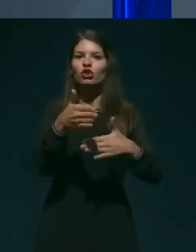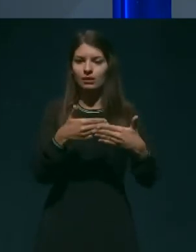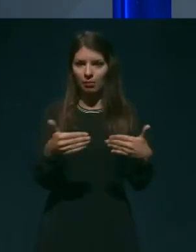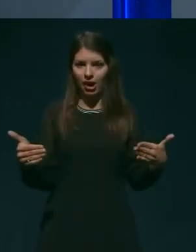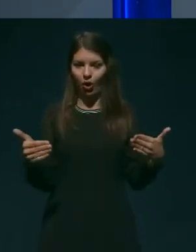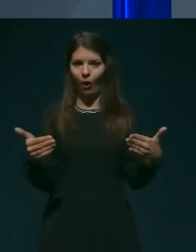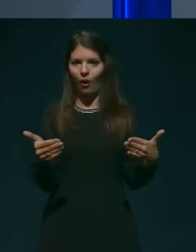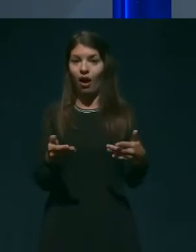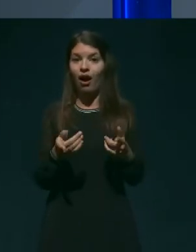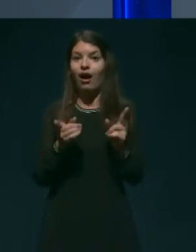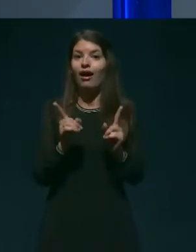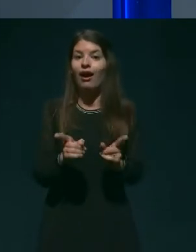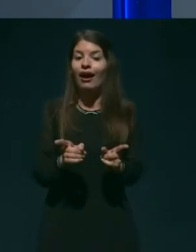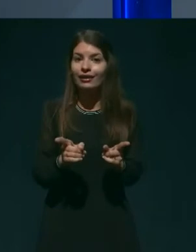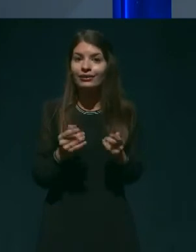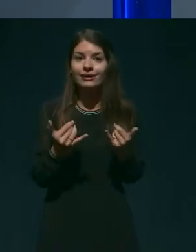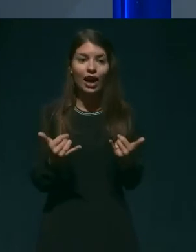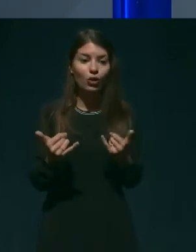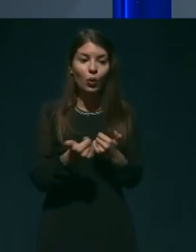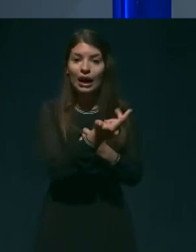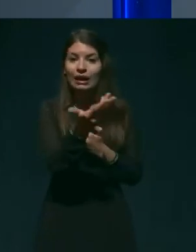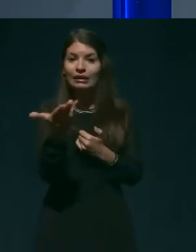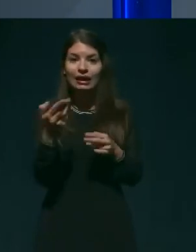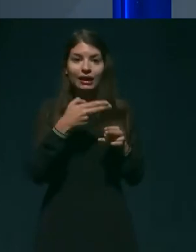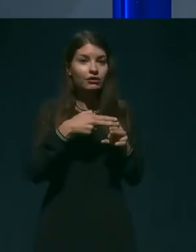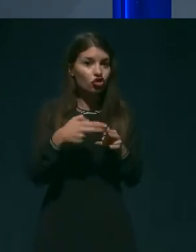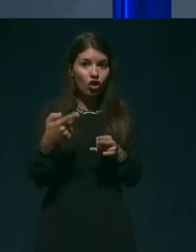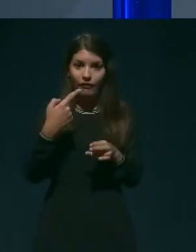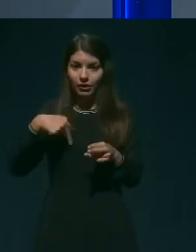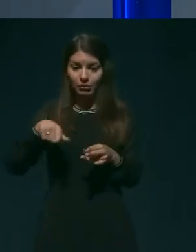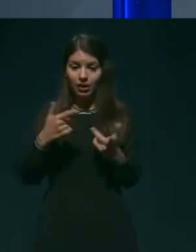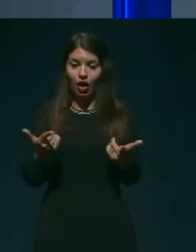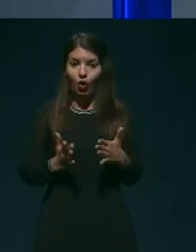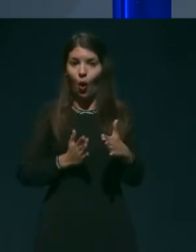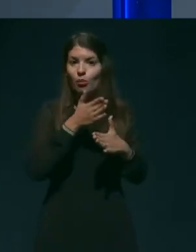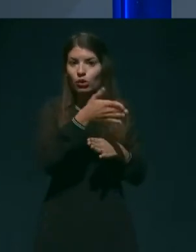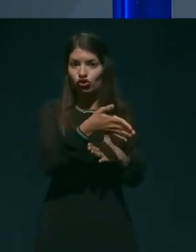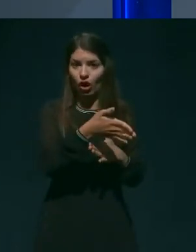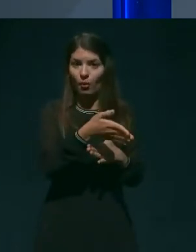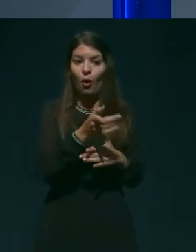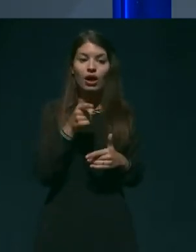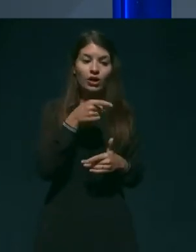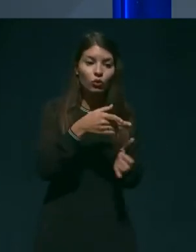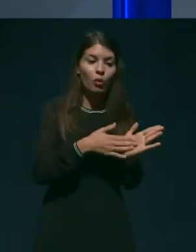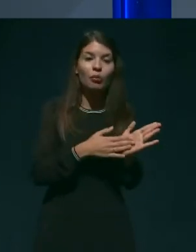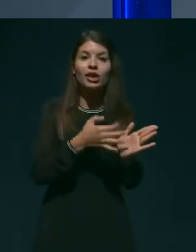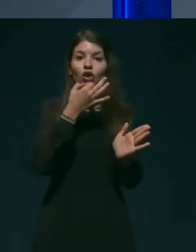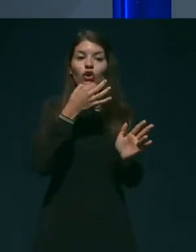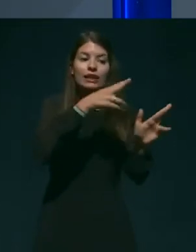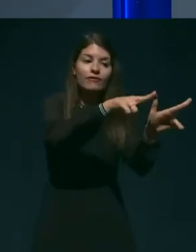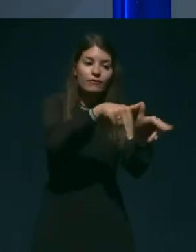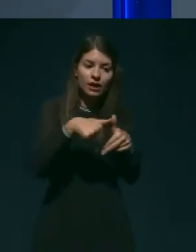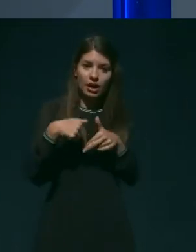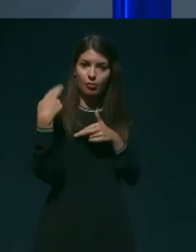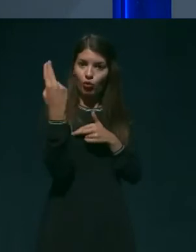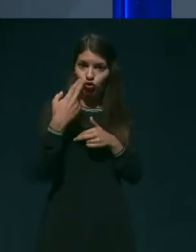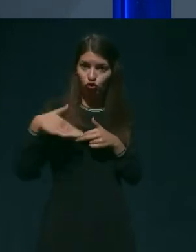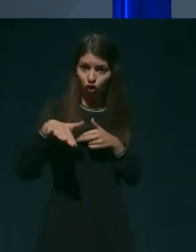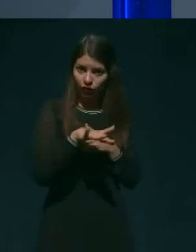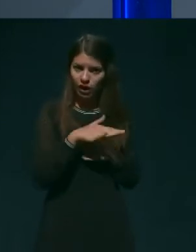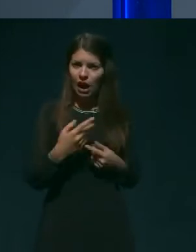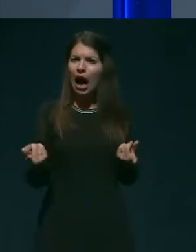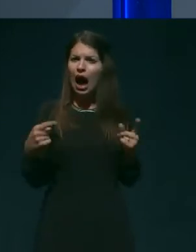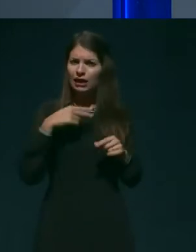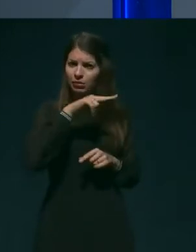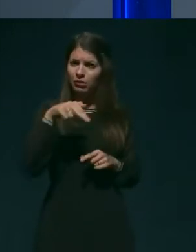torej, v katere države vse lahko gremo, kaj to za nas pomeni o povratku, obstaja, kakšen se znam, zdaj gospod Kacinja včeri